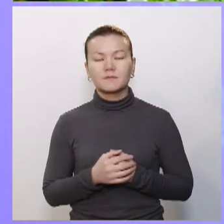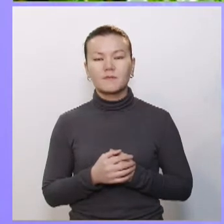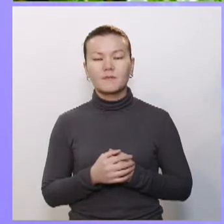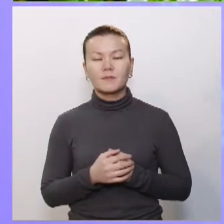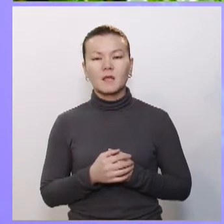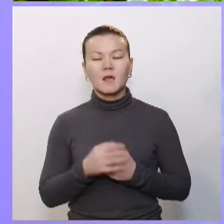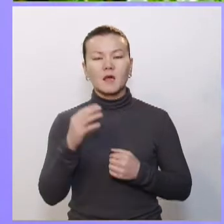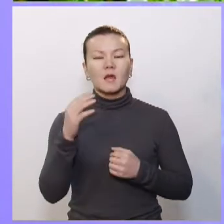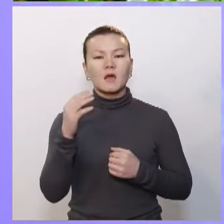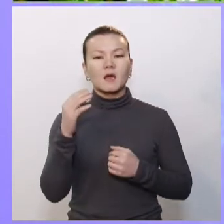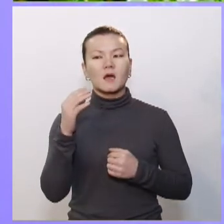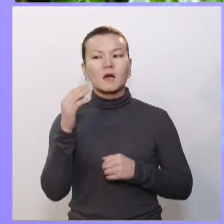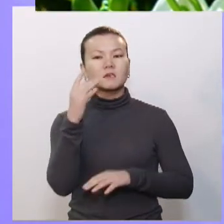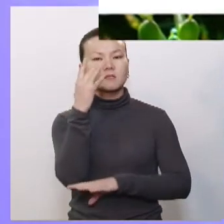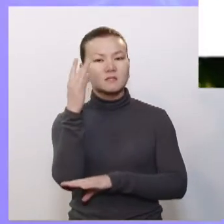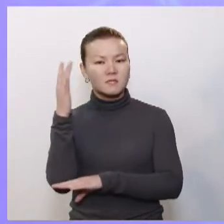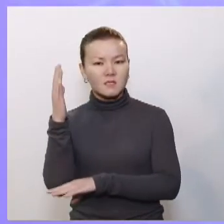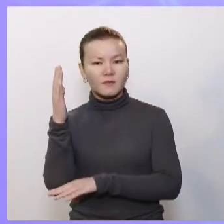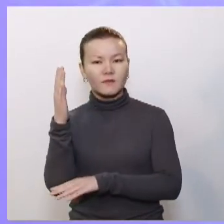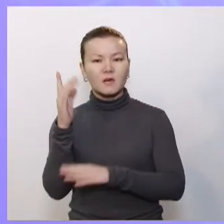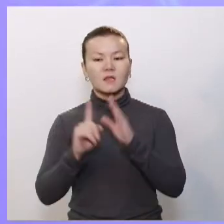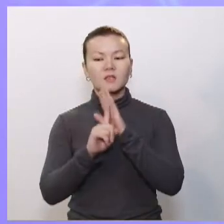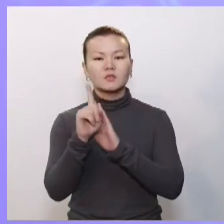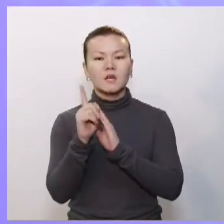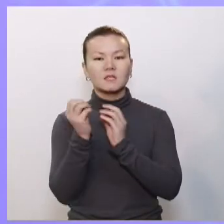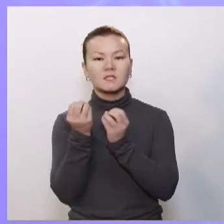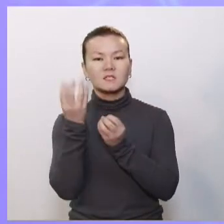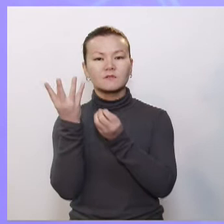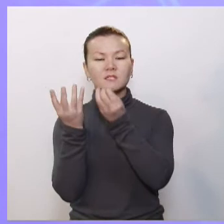Жемиш бактар гүлдөй башташат.